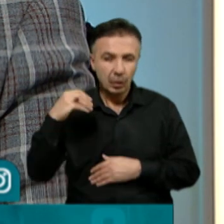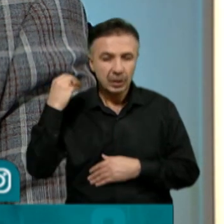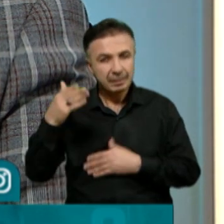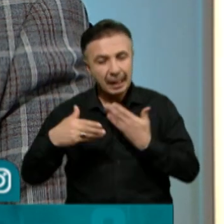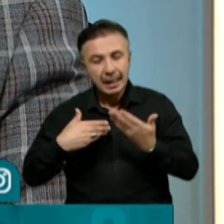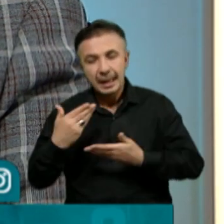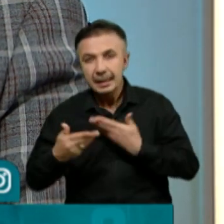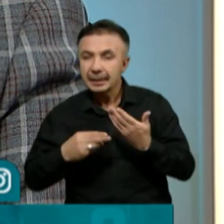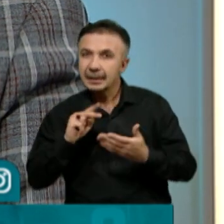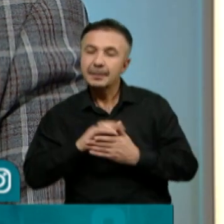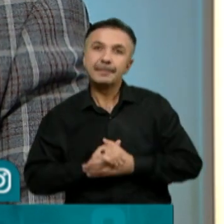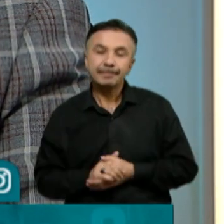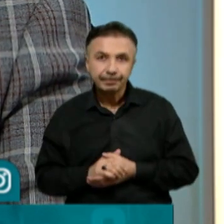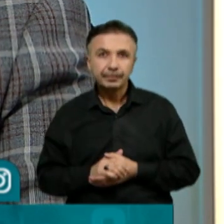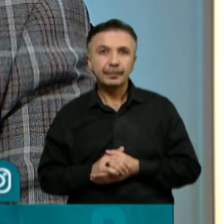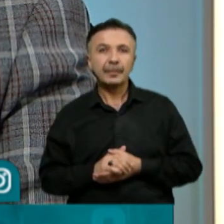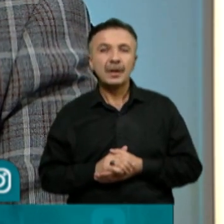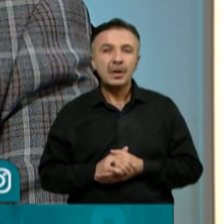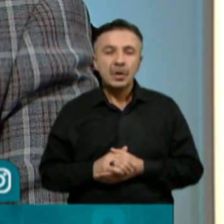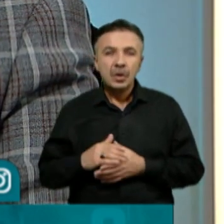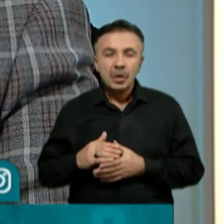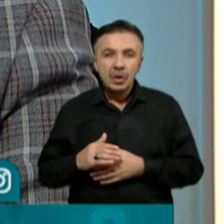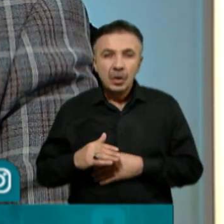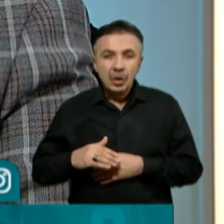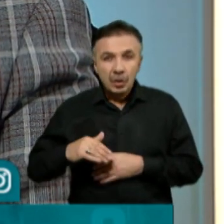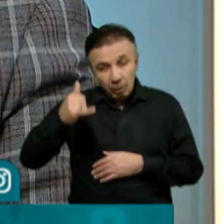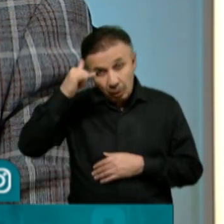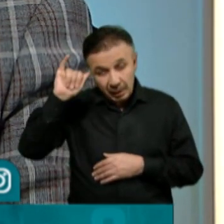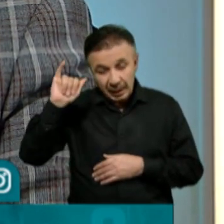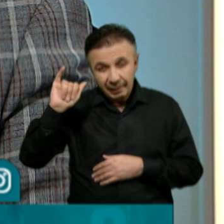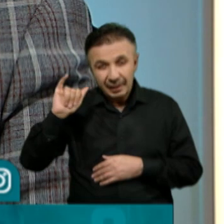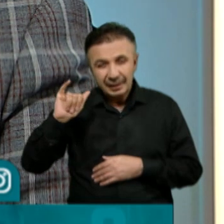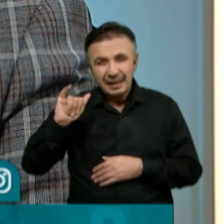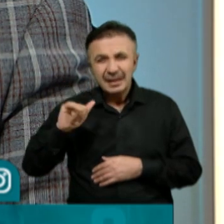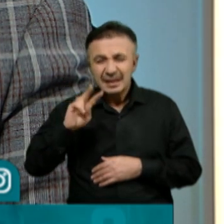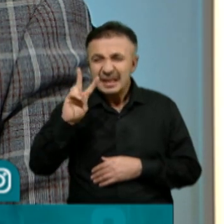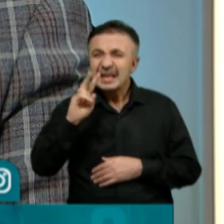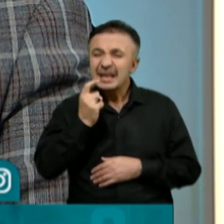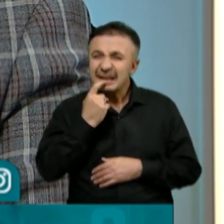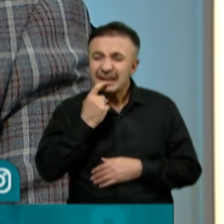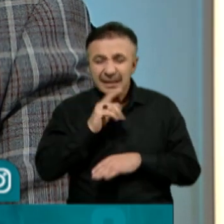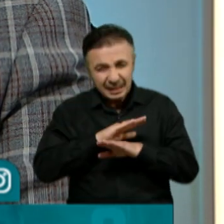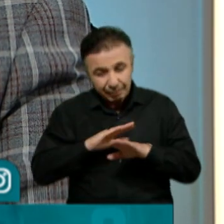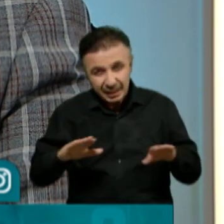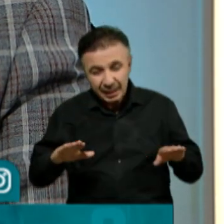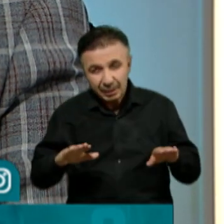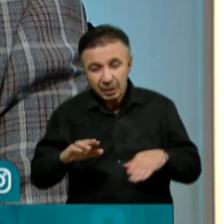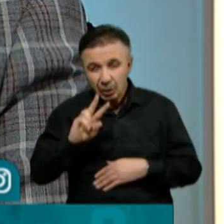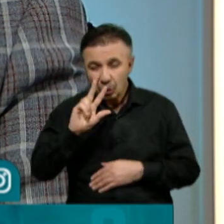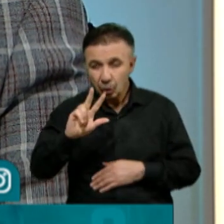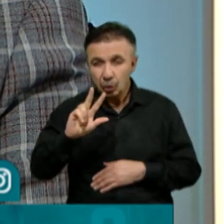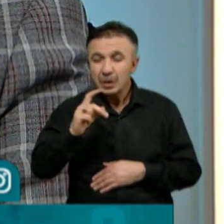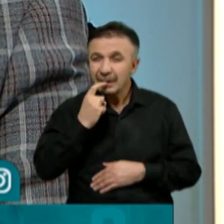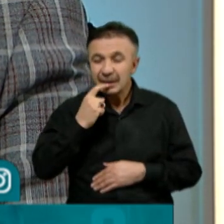biz de defalarca burada söyledik büyükbaş hayvanda esas iki yaşını bitirmiş üç yaşından gün